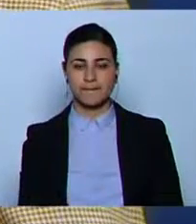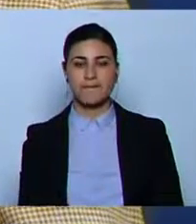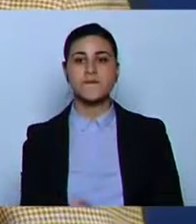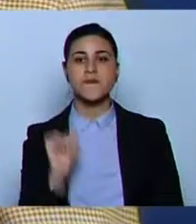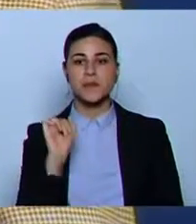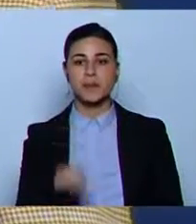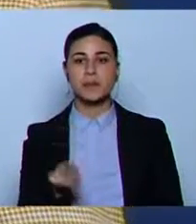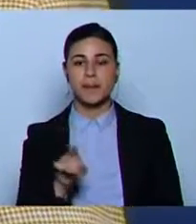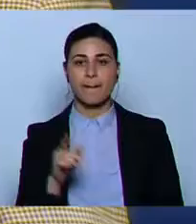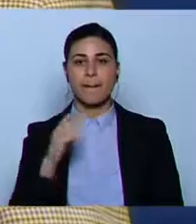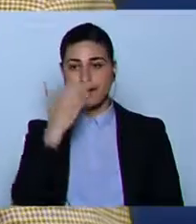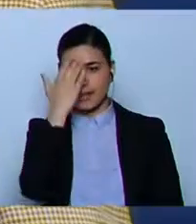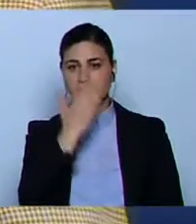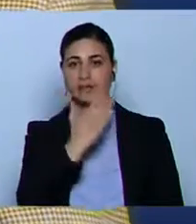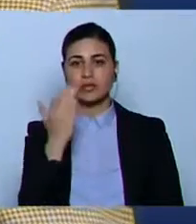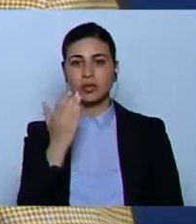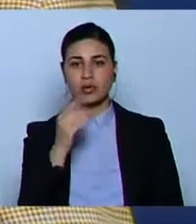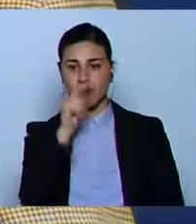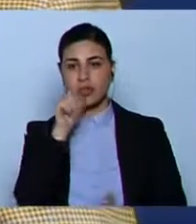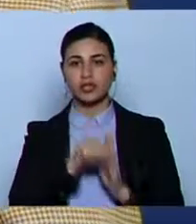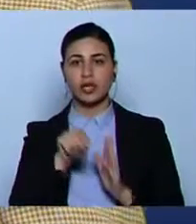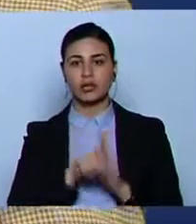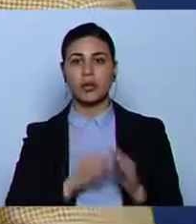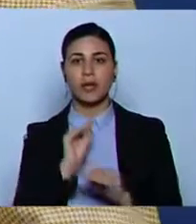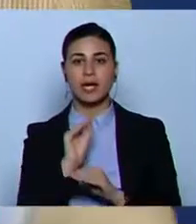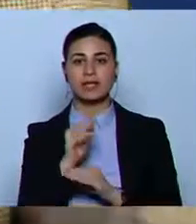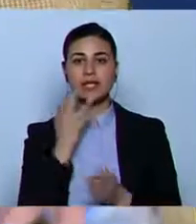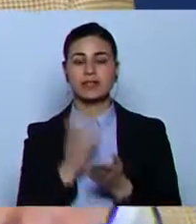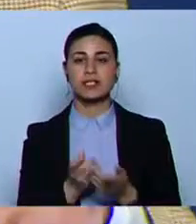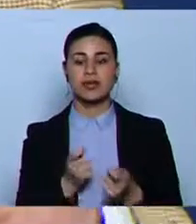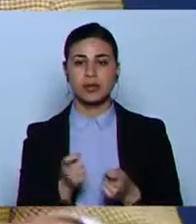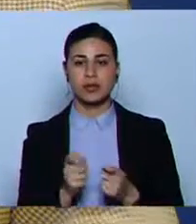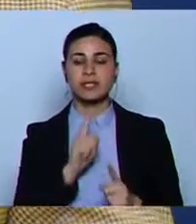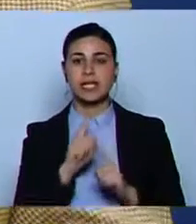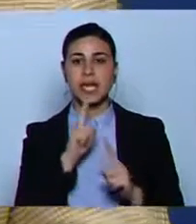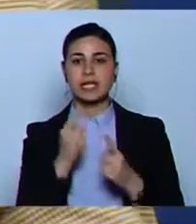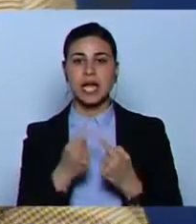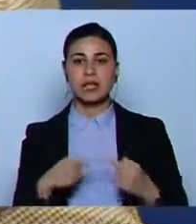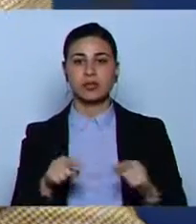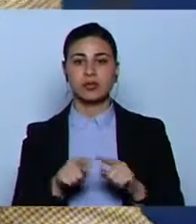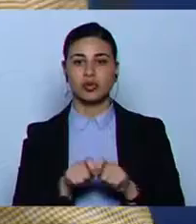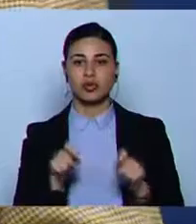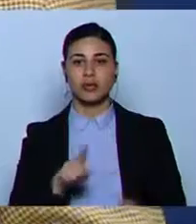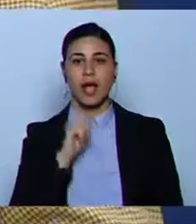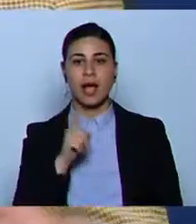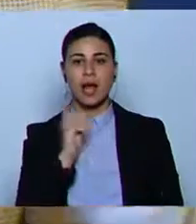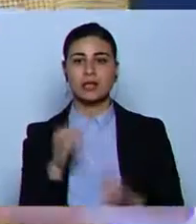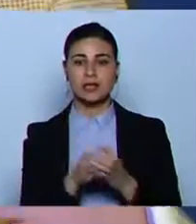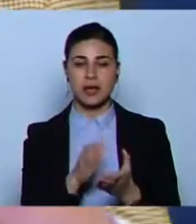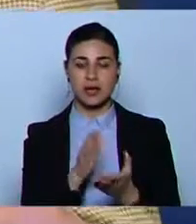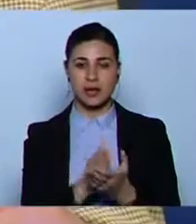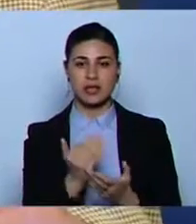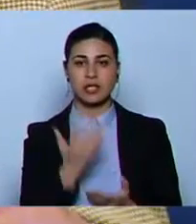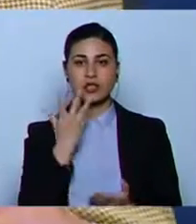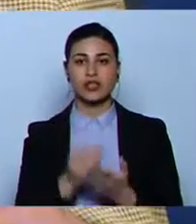ის რომ საზოგადოების ჩართულობა გაზარდა თვითმართველობაში, სათათბირო შექმნა, ახალგაზრდა სათათბირო შექმნა, ჩვენ